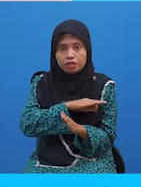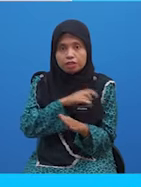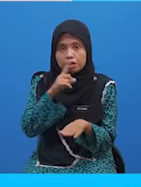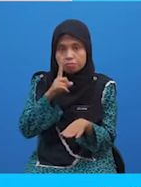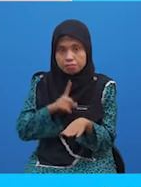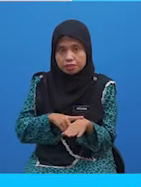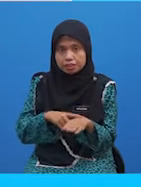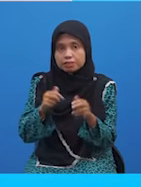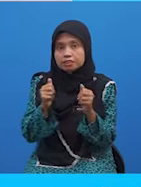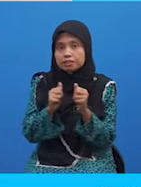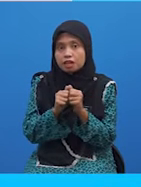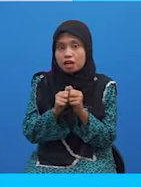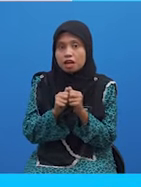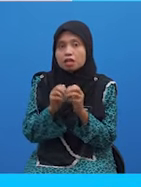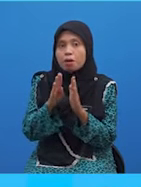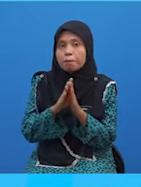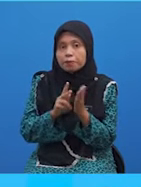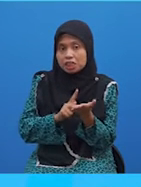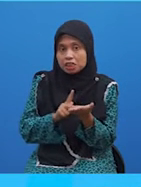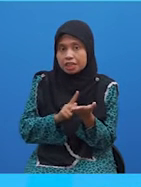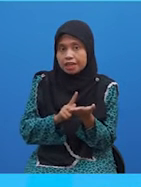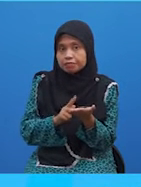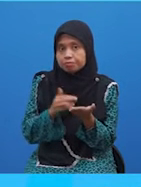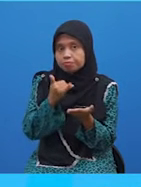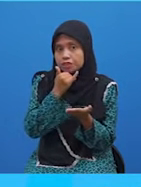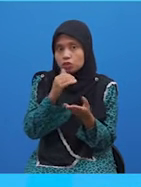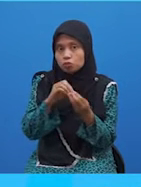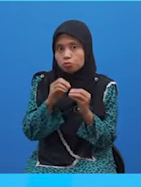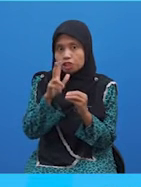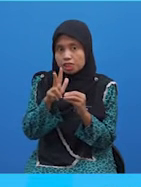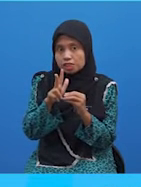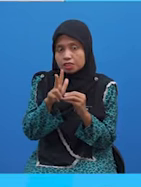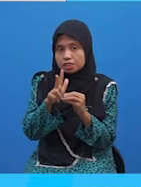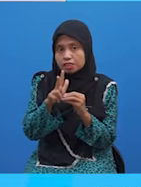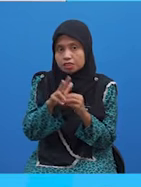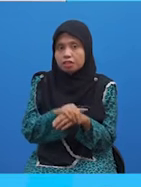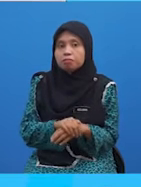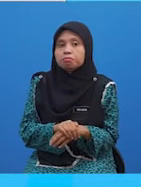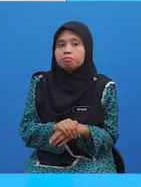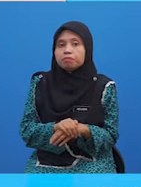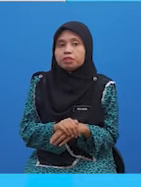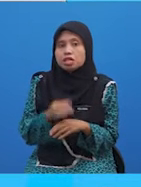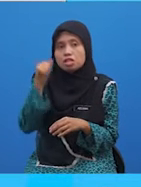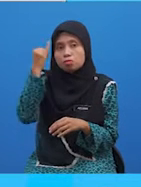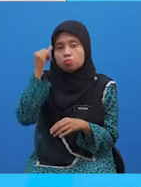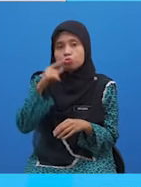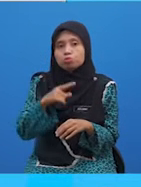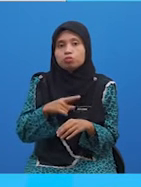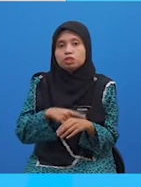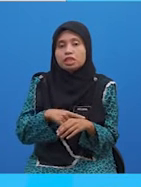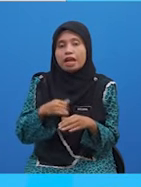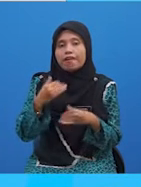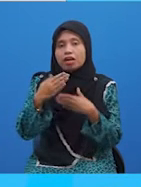memanfaatkan masa dengan berkesan. Kesalahan ketiga, ilmu di era kemajuan. Sebab